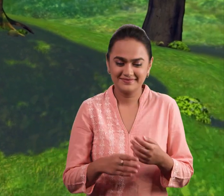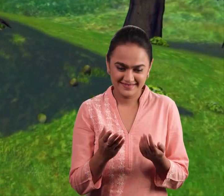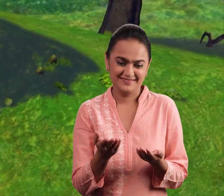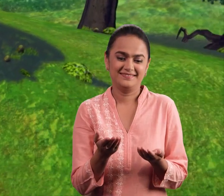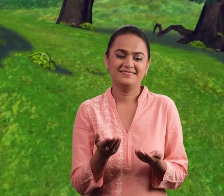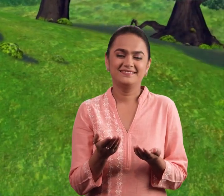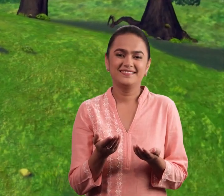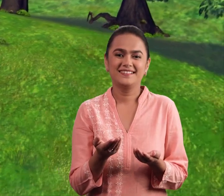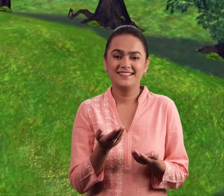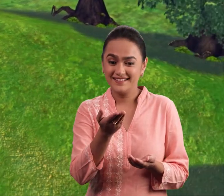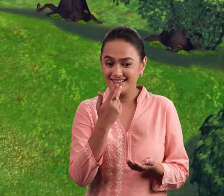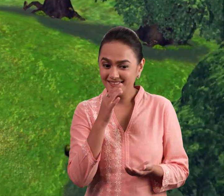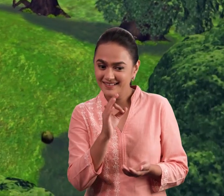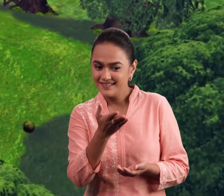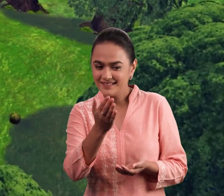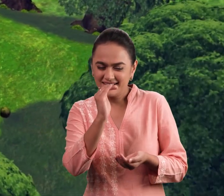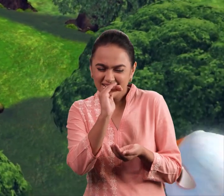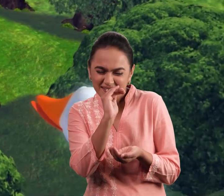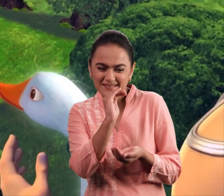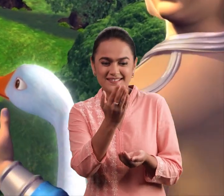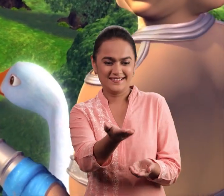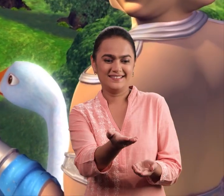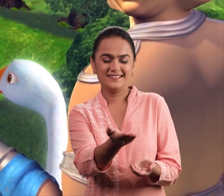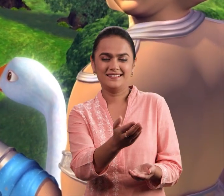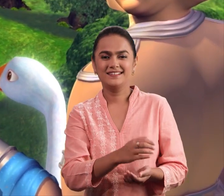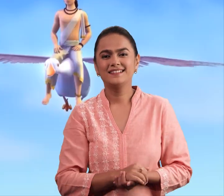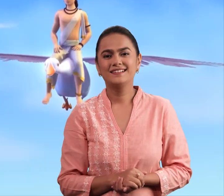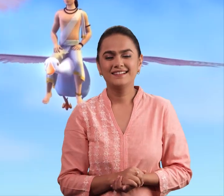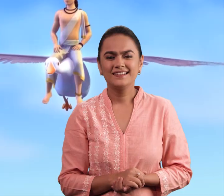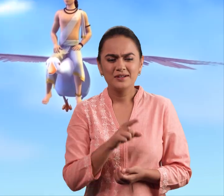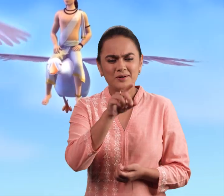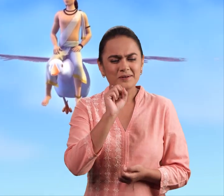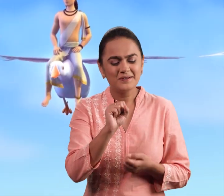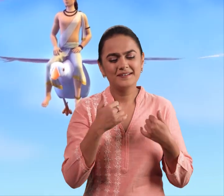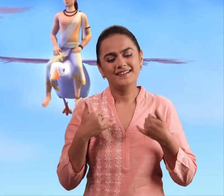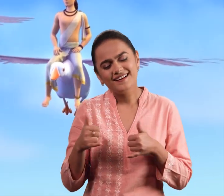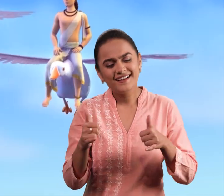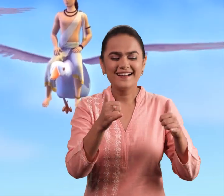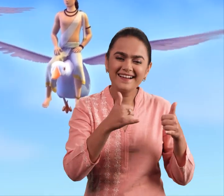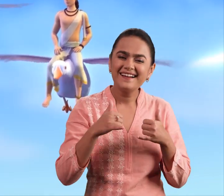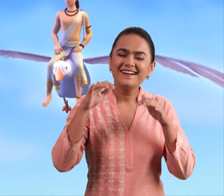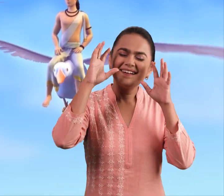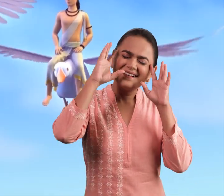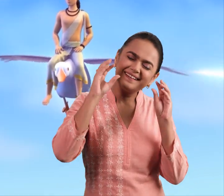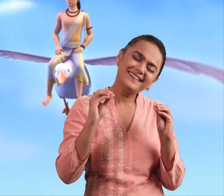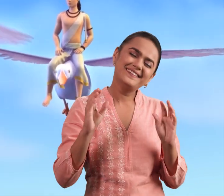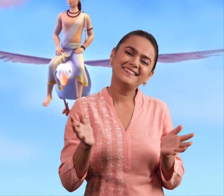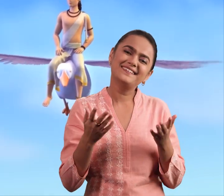लो ये रहा वो नन्हा बालक, अपने खेल कूद में मग्न।